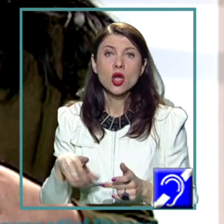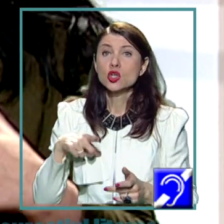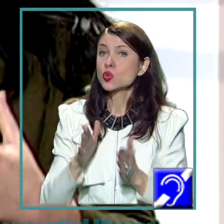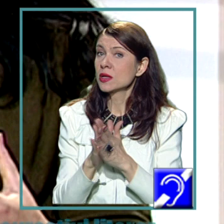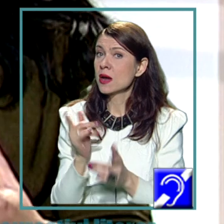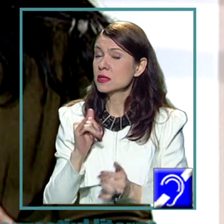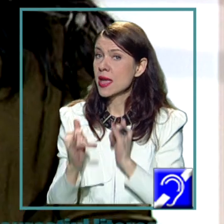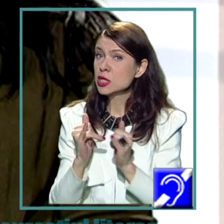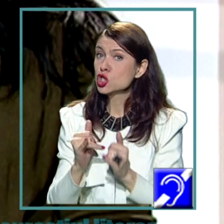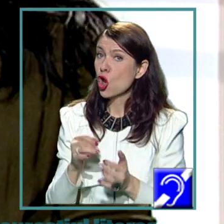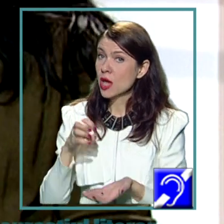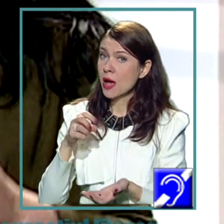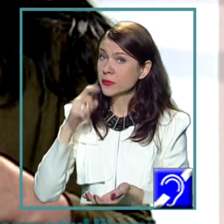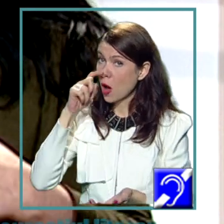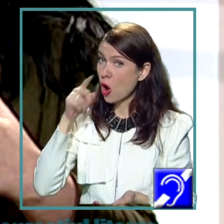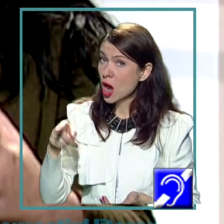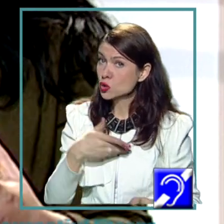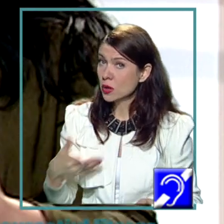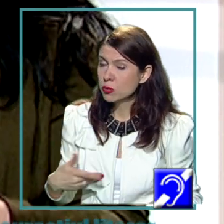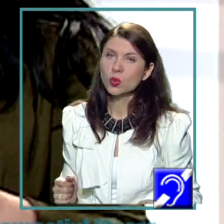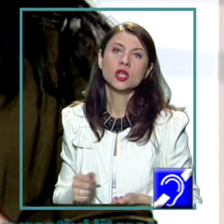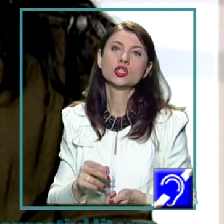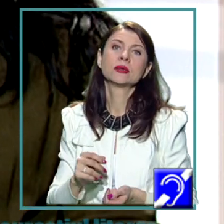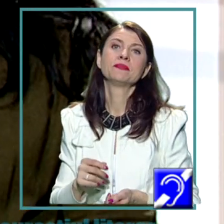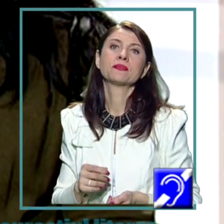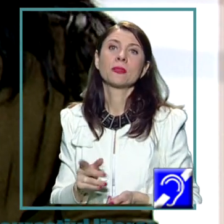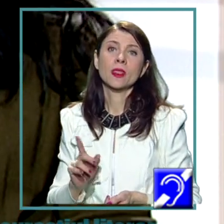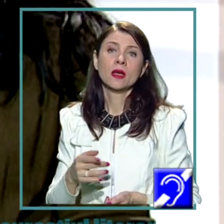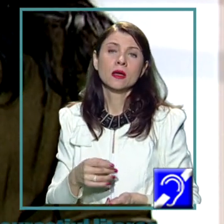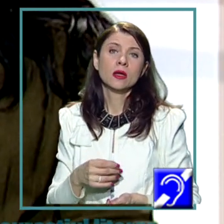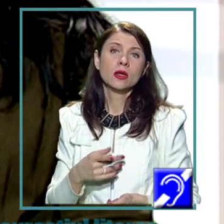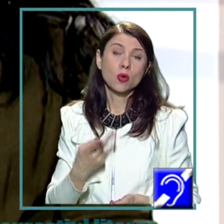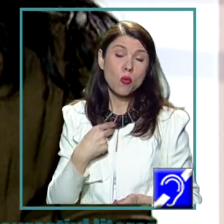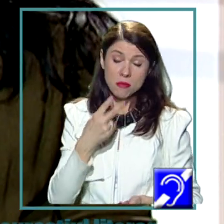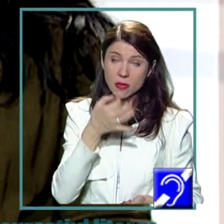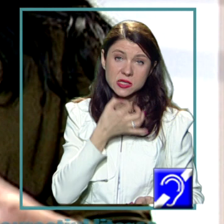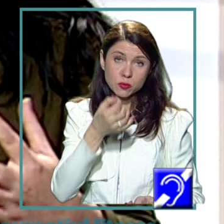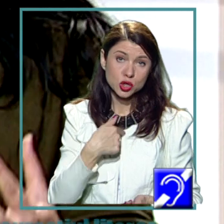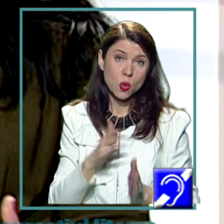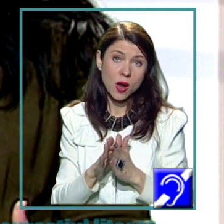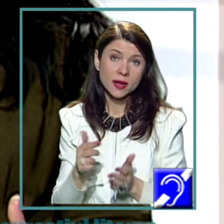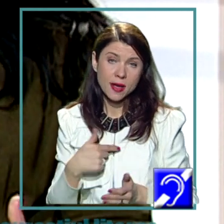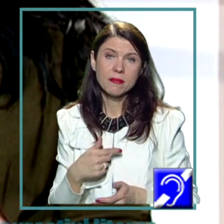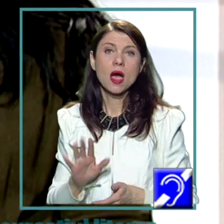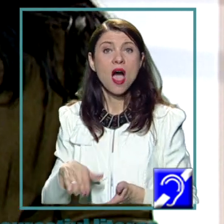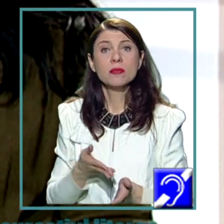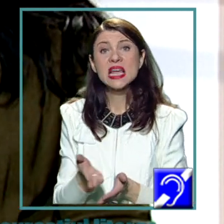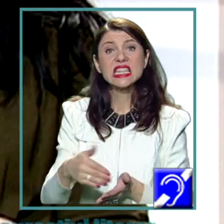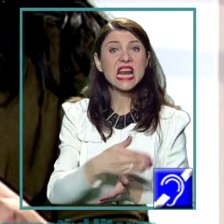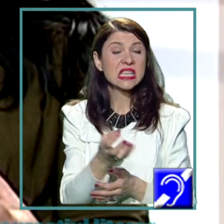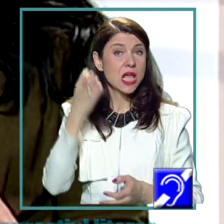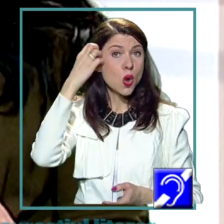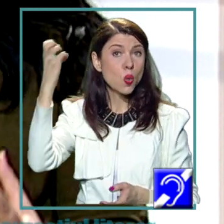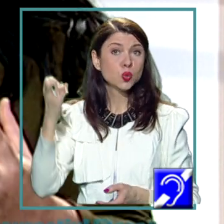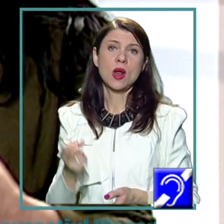de istoria orașului care țesuie valorificat literar, cum încerc să demonstrez și eu aici în carte. Sunt tot felul de trasee culturale care se fac,